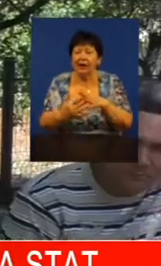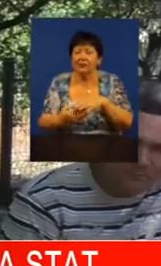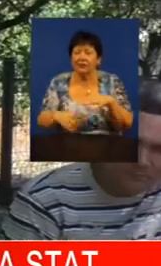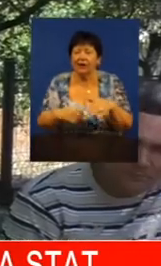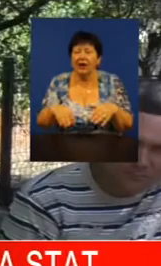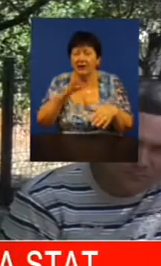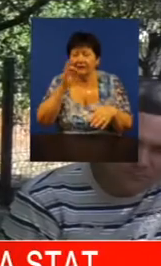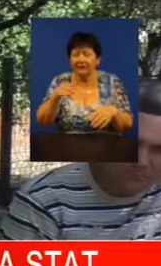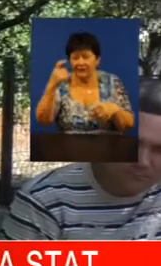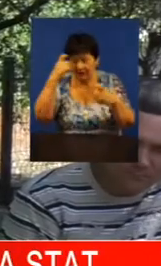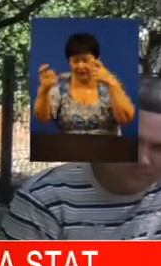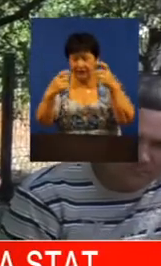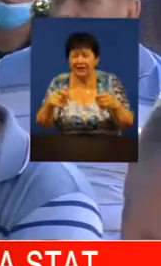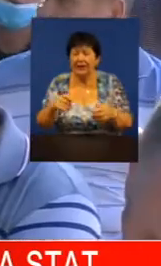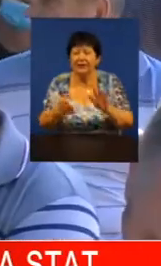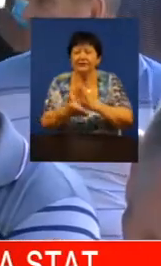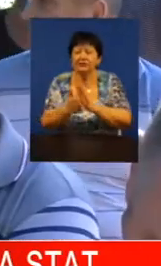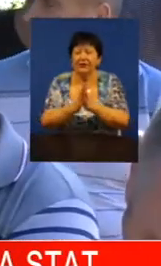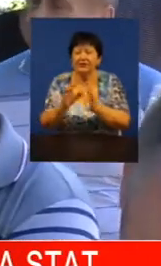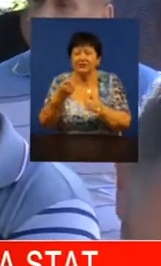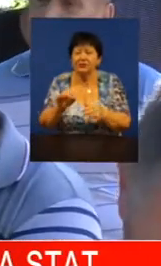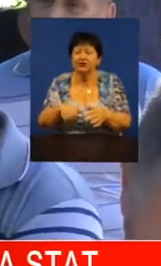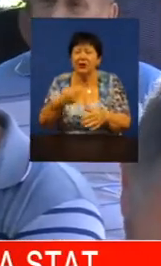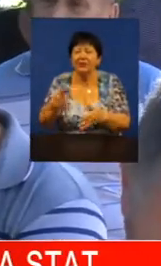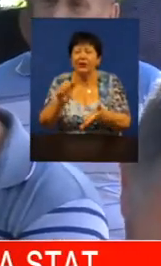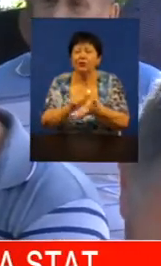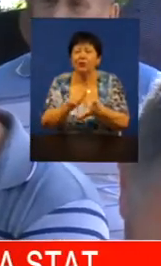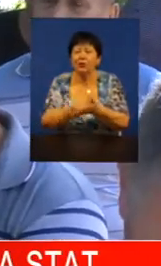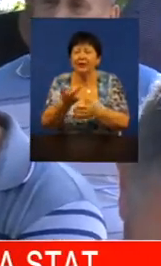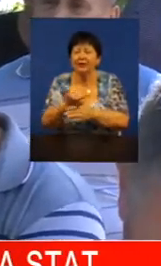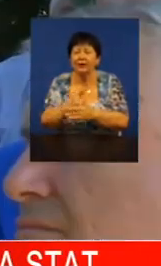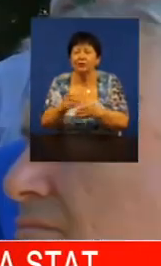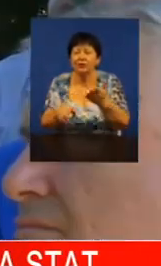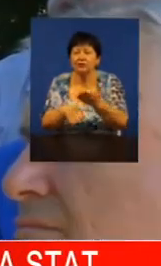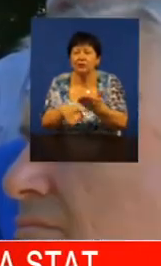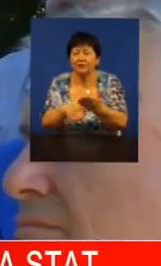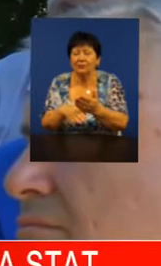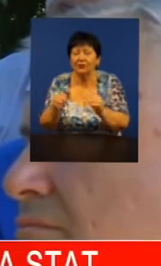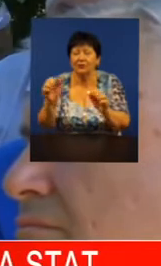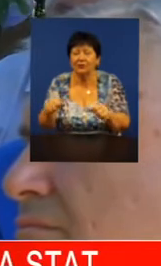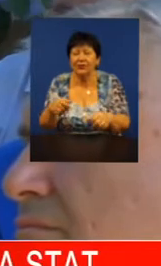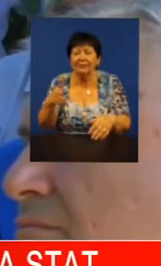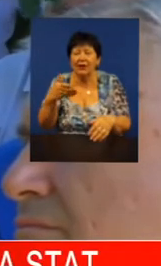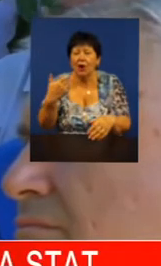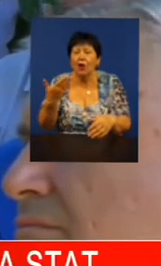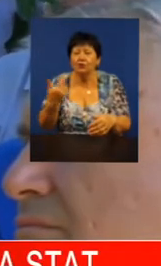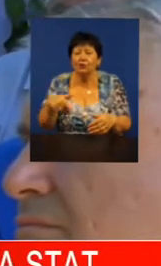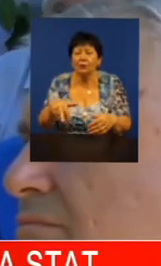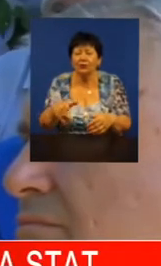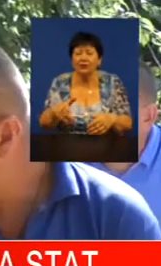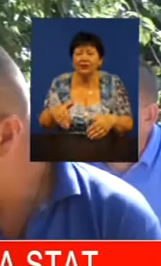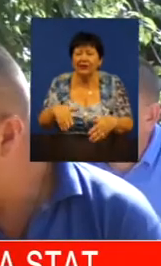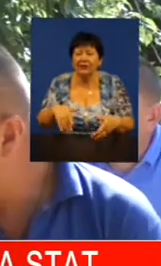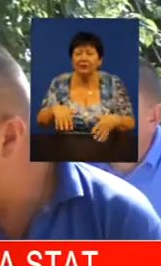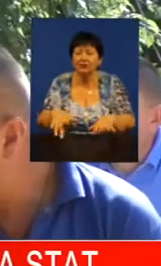cerut anunțarea situației excepționale și emiterea unui document cu ajutorul cărui ei vor putea mai ușor trece toate